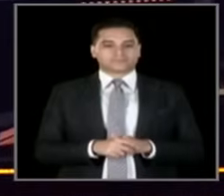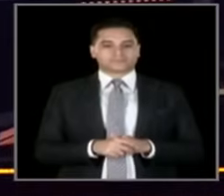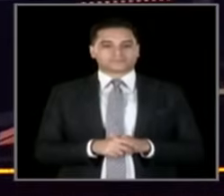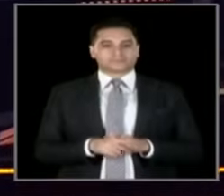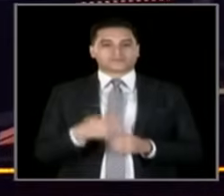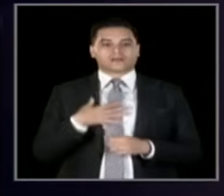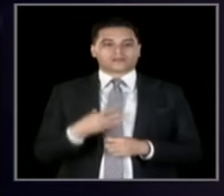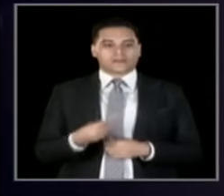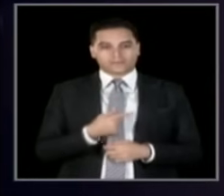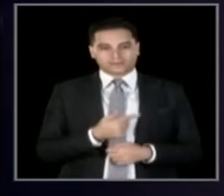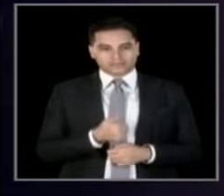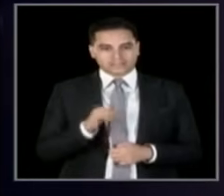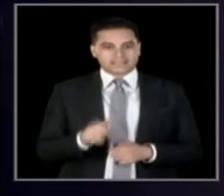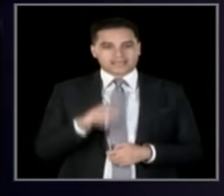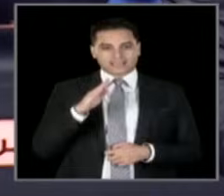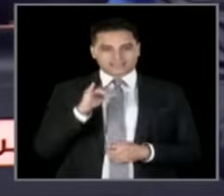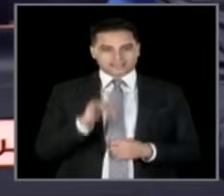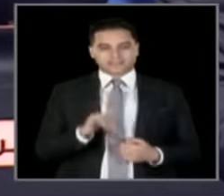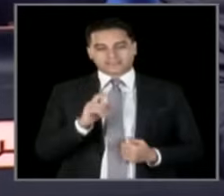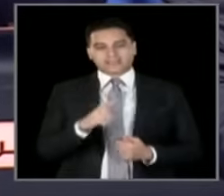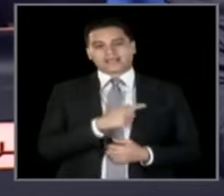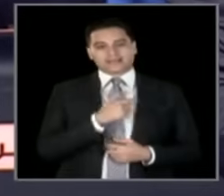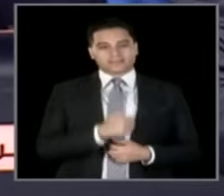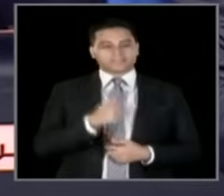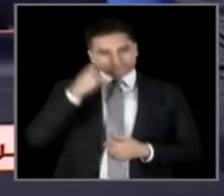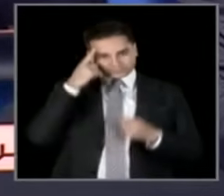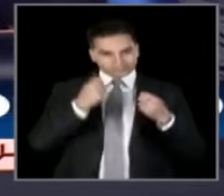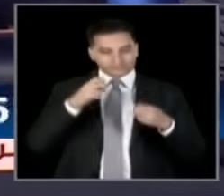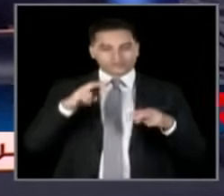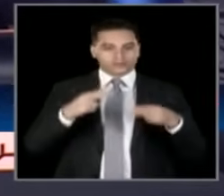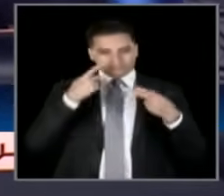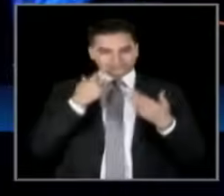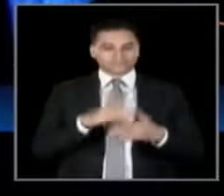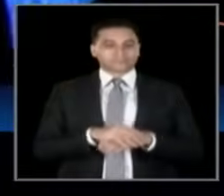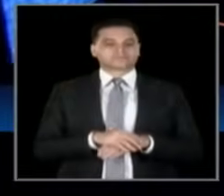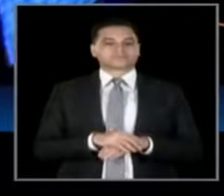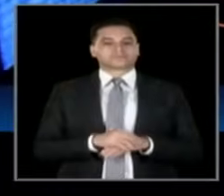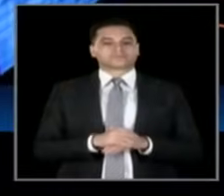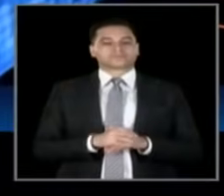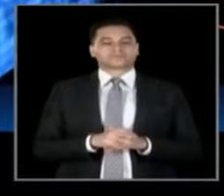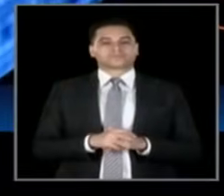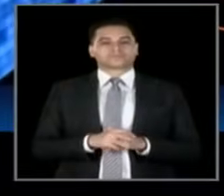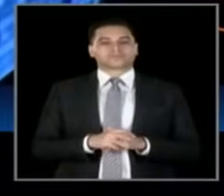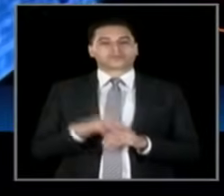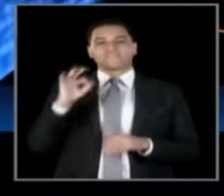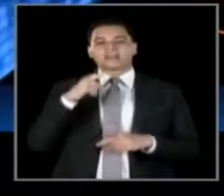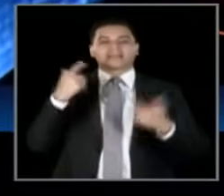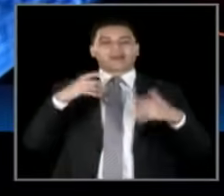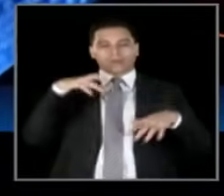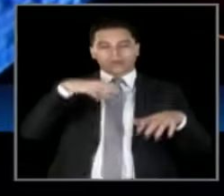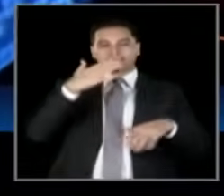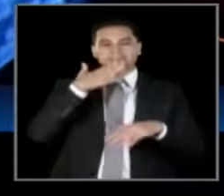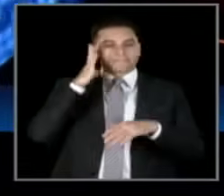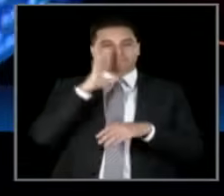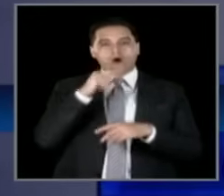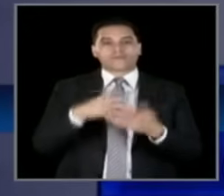نطمن على ياسمين. تمام. تحت الضغط كاونتر. إلى أي دولة آسيوية